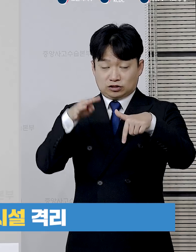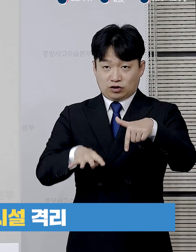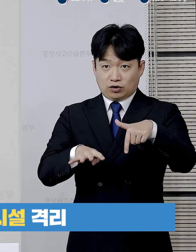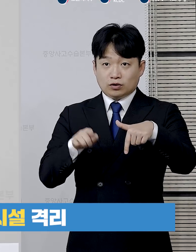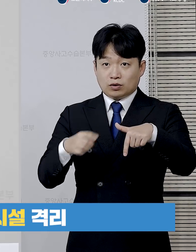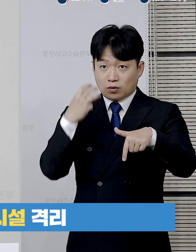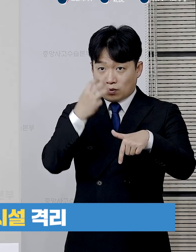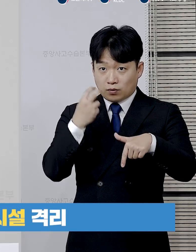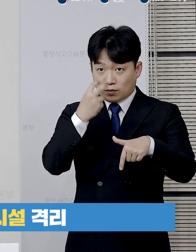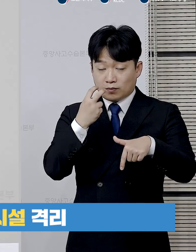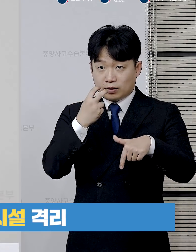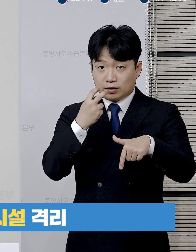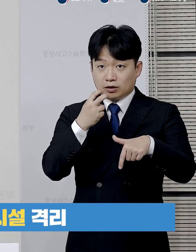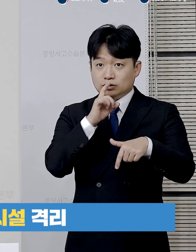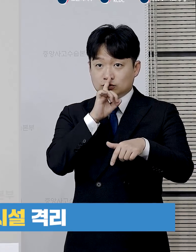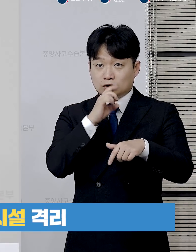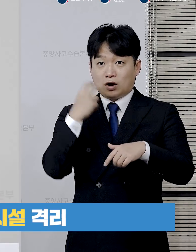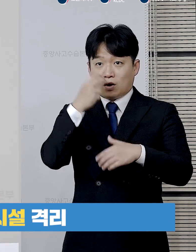국립인천공항검역소